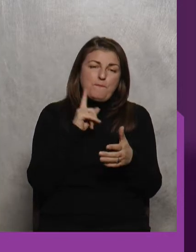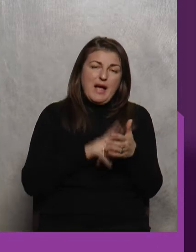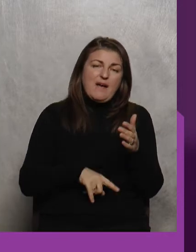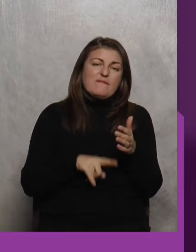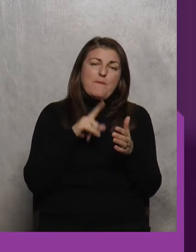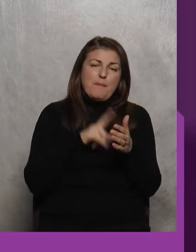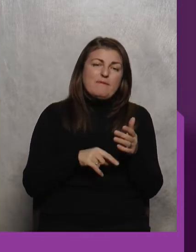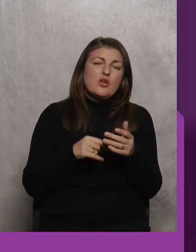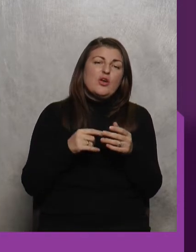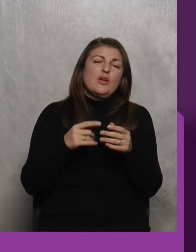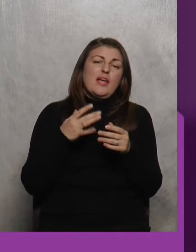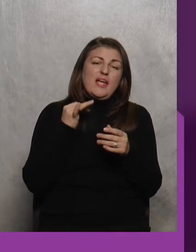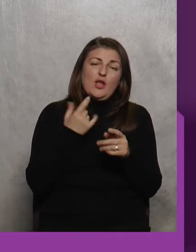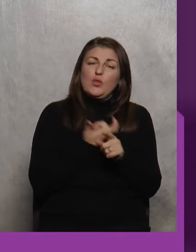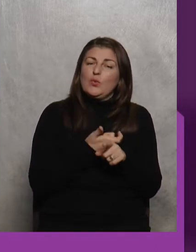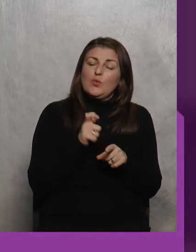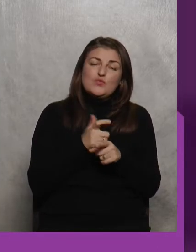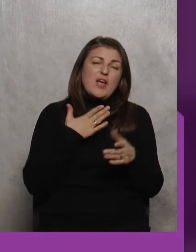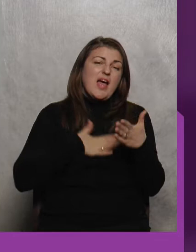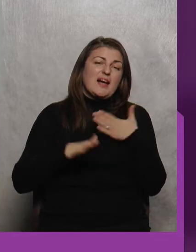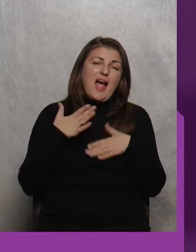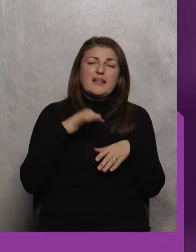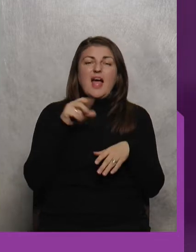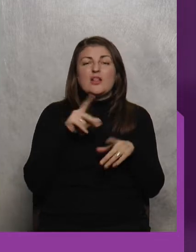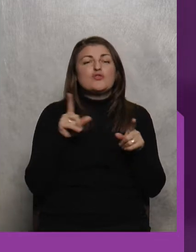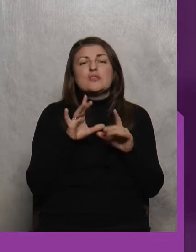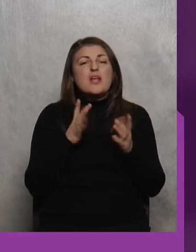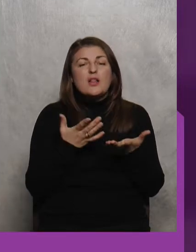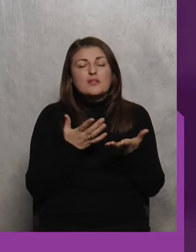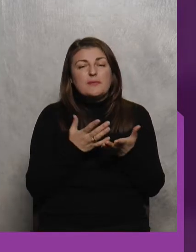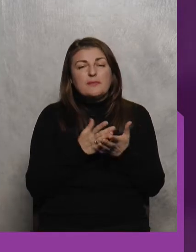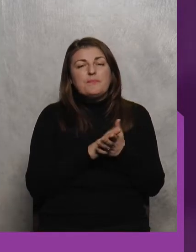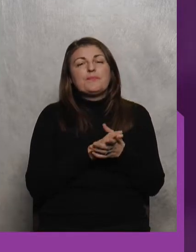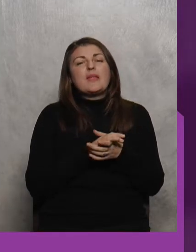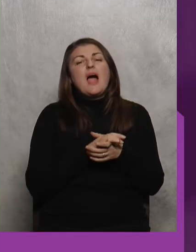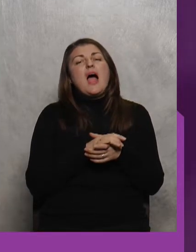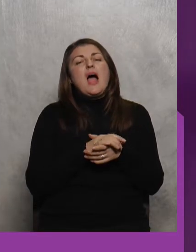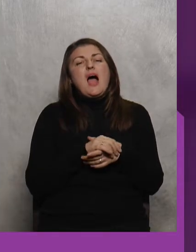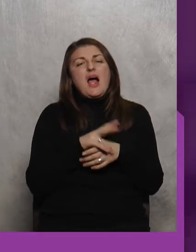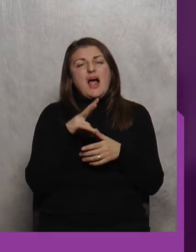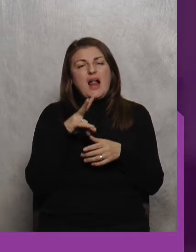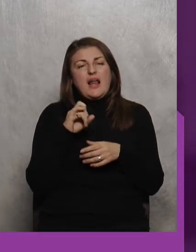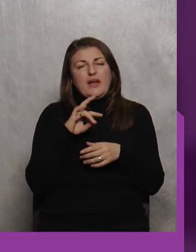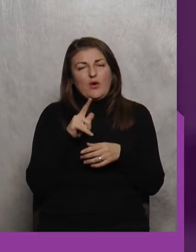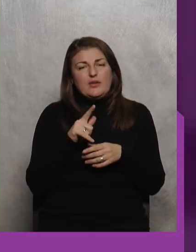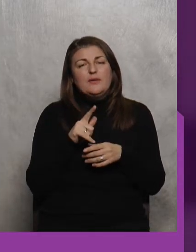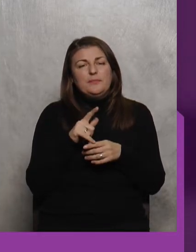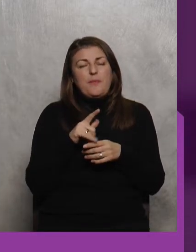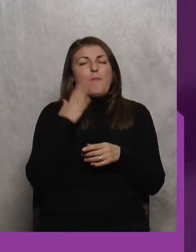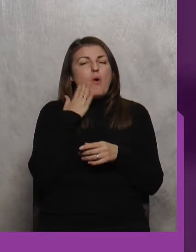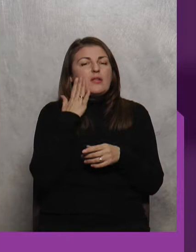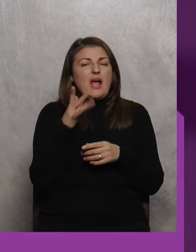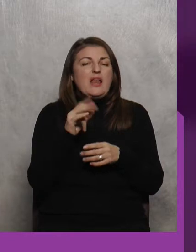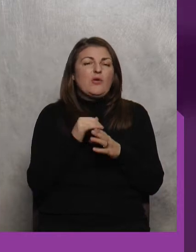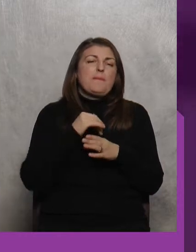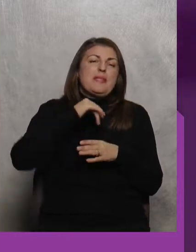Впевнено дожимає суперника і дуже радий. Але що сталося? Лікоть знову. Да, лікоть, молдавський